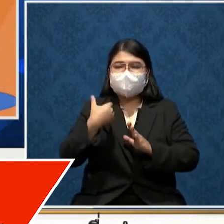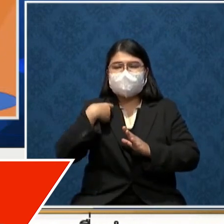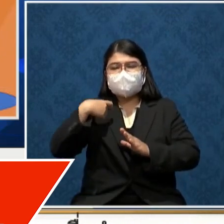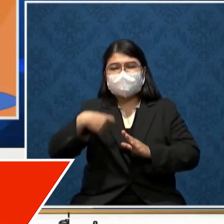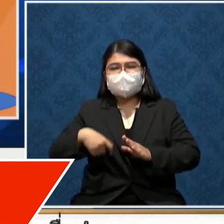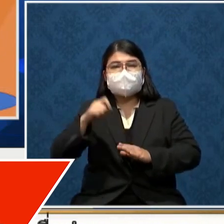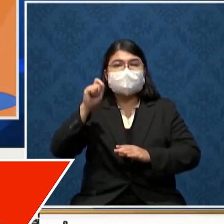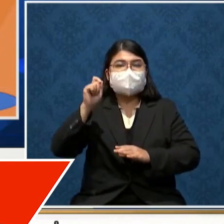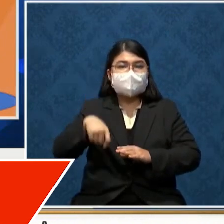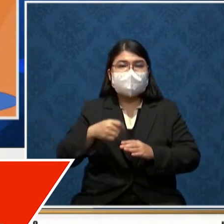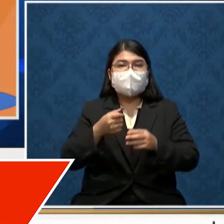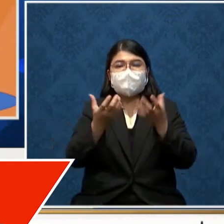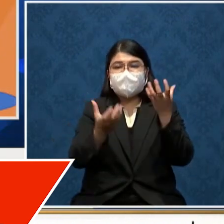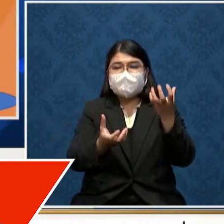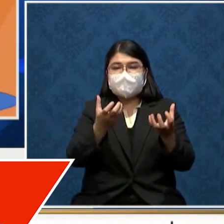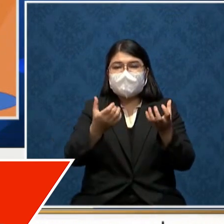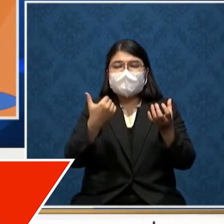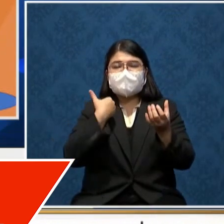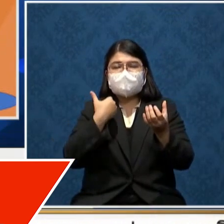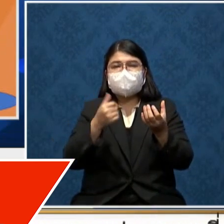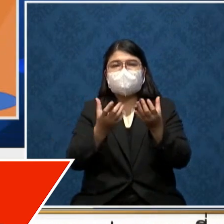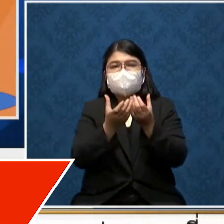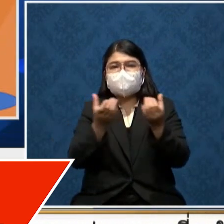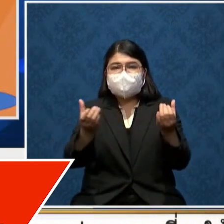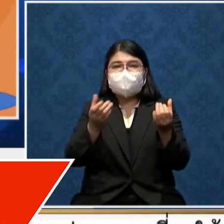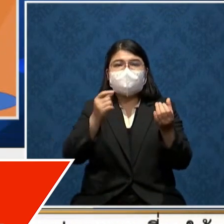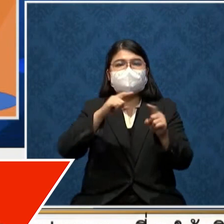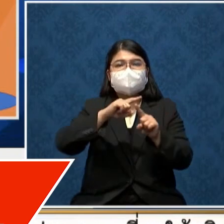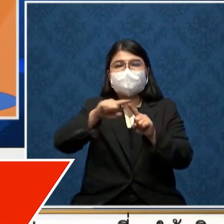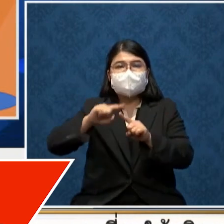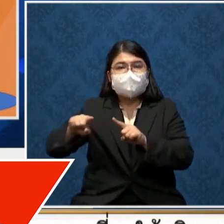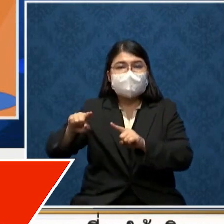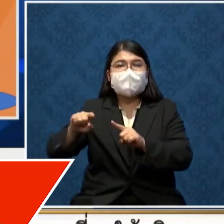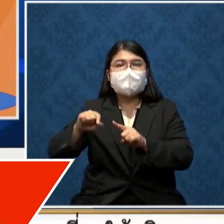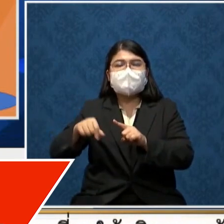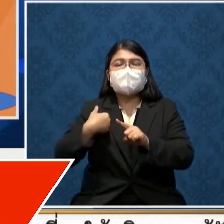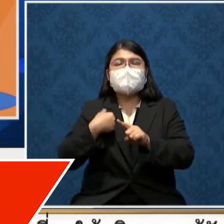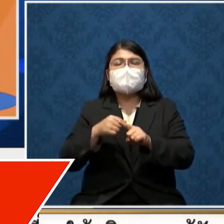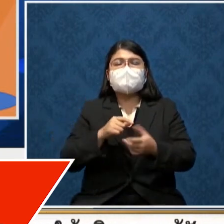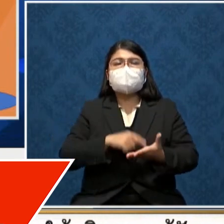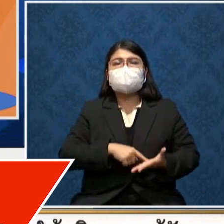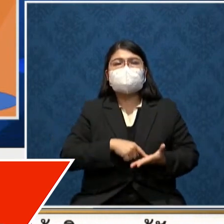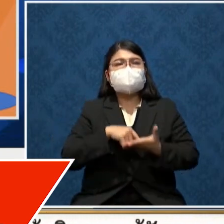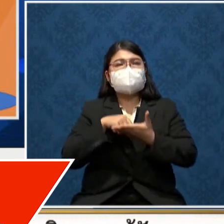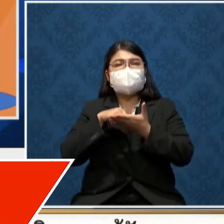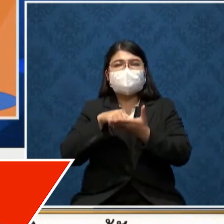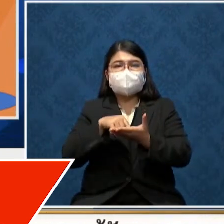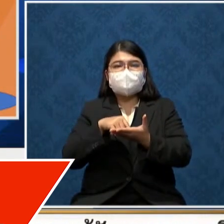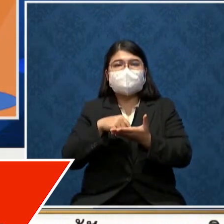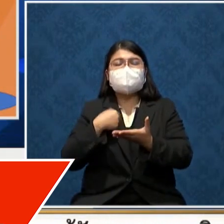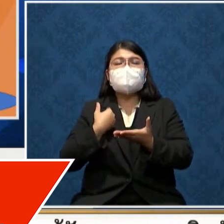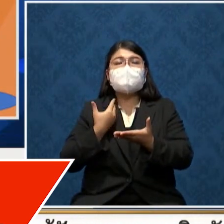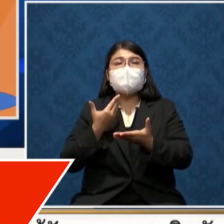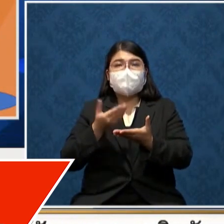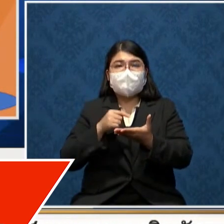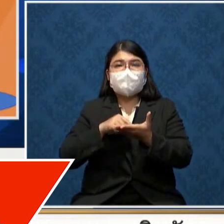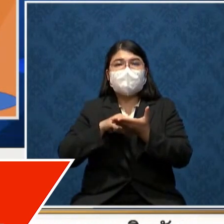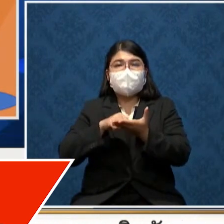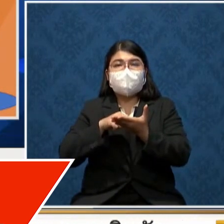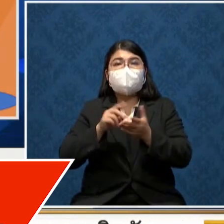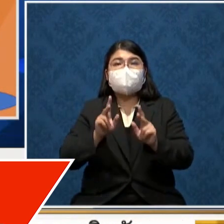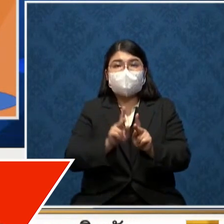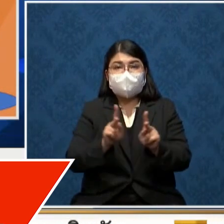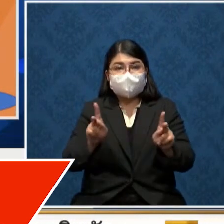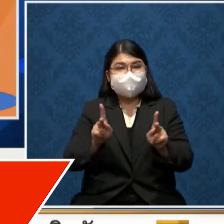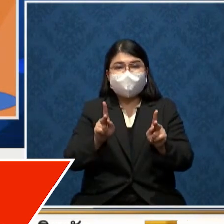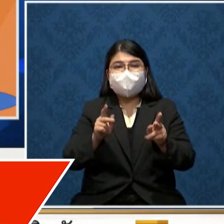นูญองค์กรอิสระและองค์กรอัยการจะยื่นขอแปรยติต่อกรรมาธิการโดย